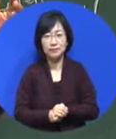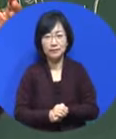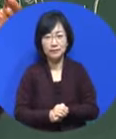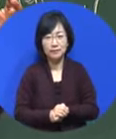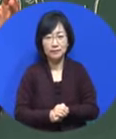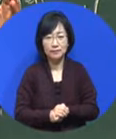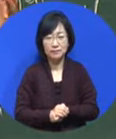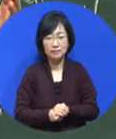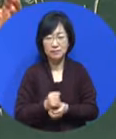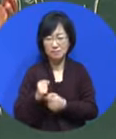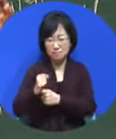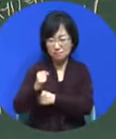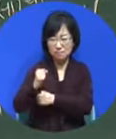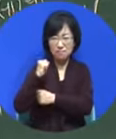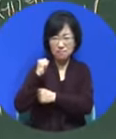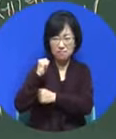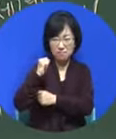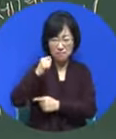가습